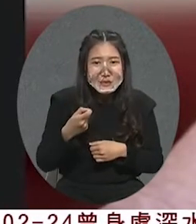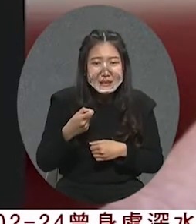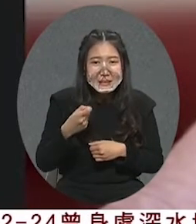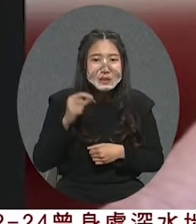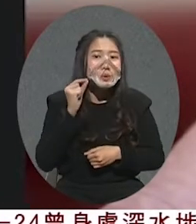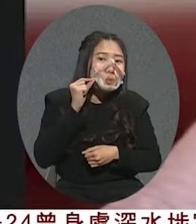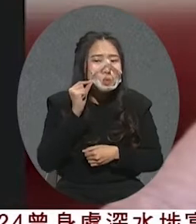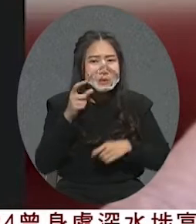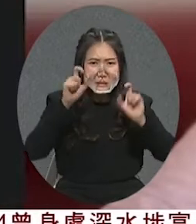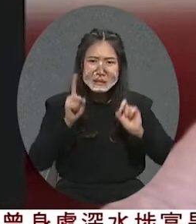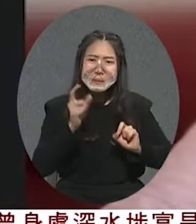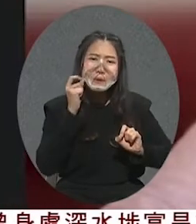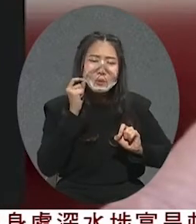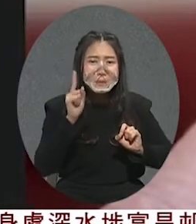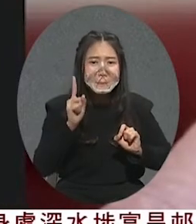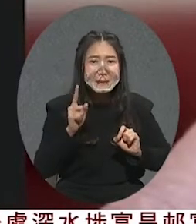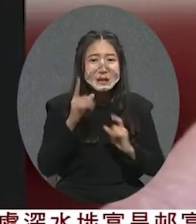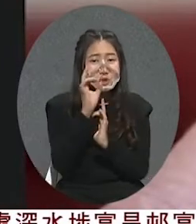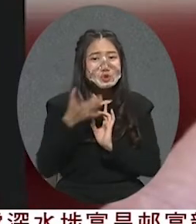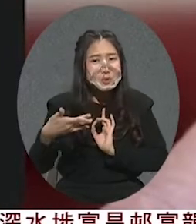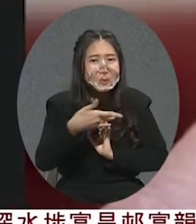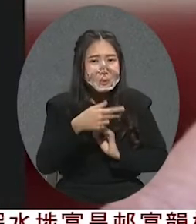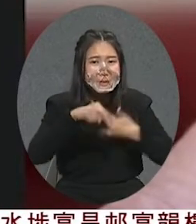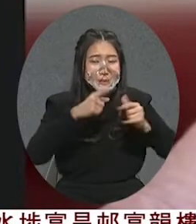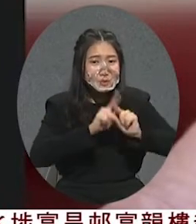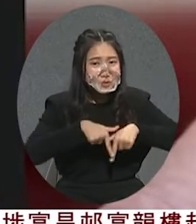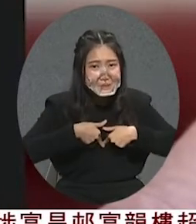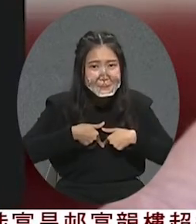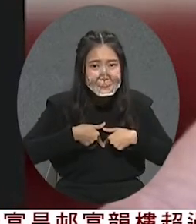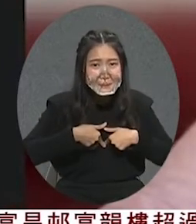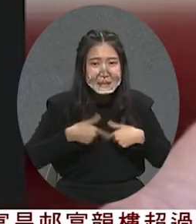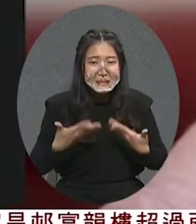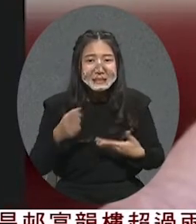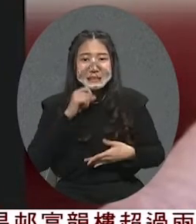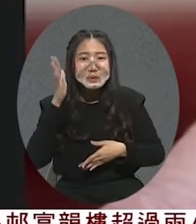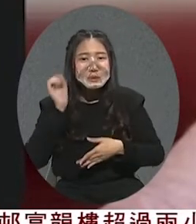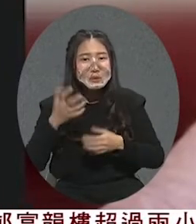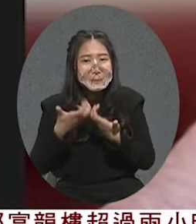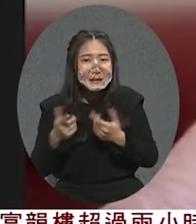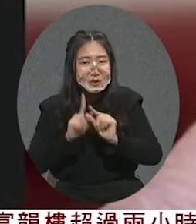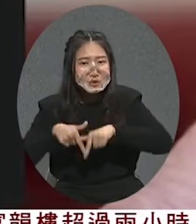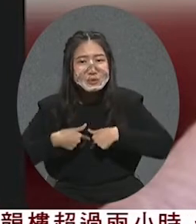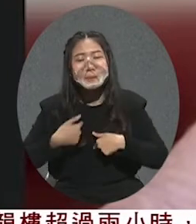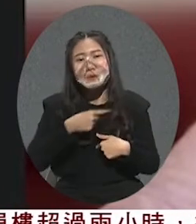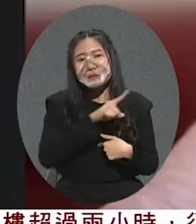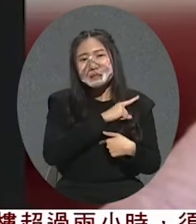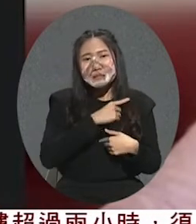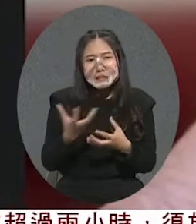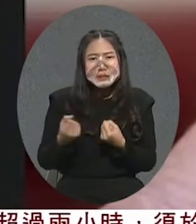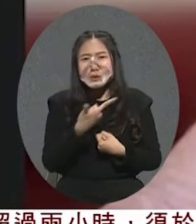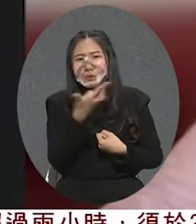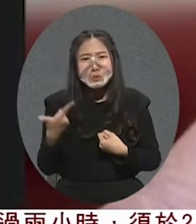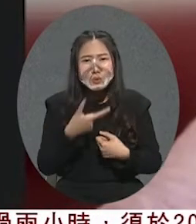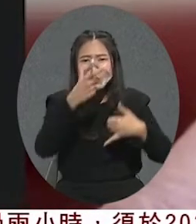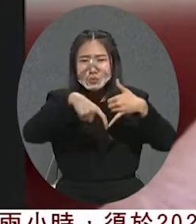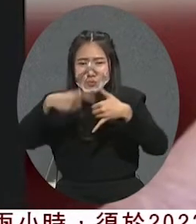動性嘅咩叫流動性咧？譬如竹篙灣啊嘅檢疫中心啦，同埋而家有啲酒店嘅隔離中心，我自己都收到好多嘅個